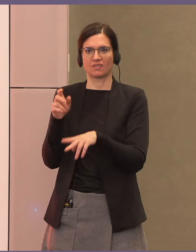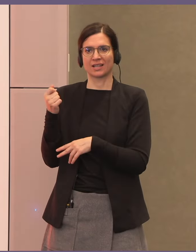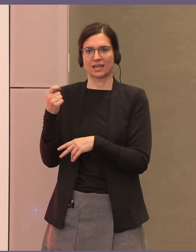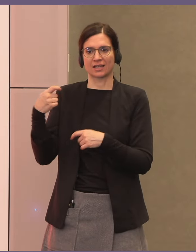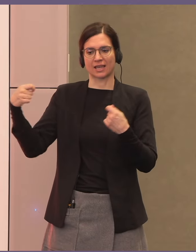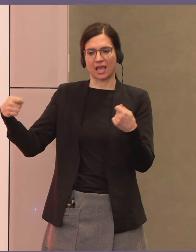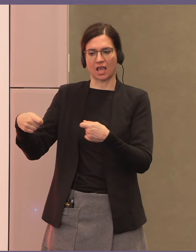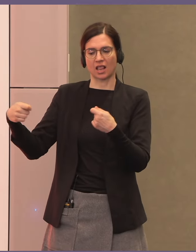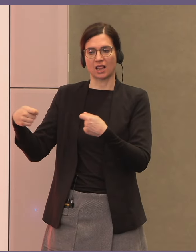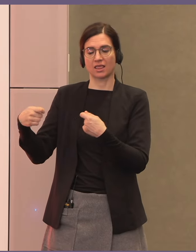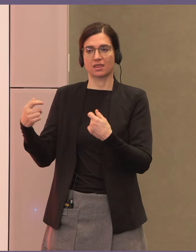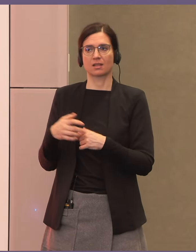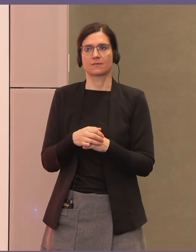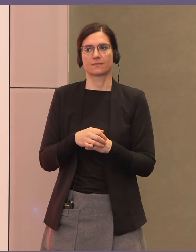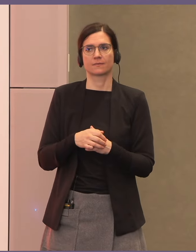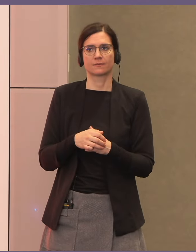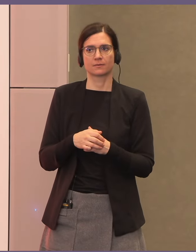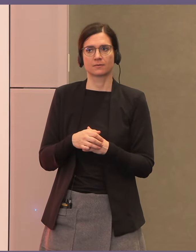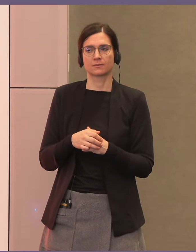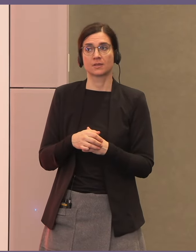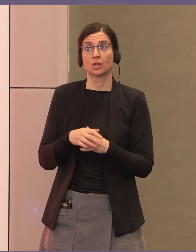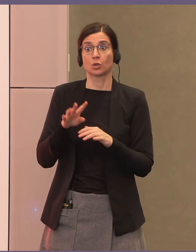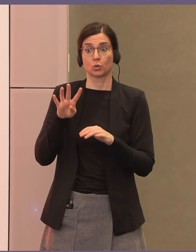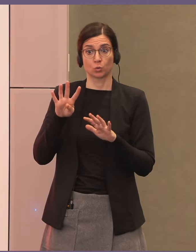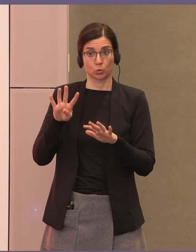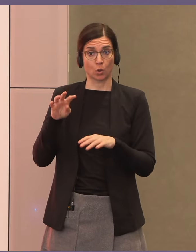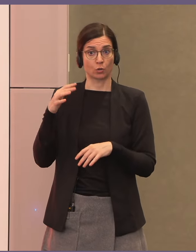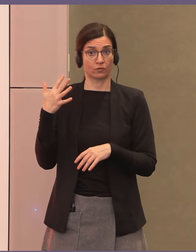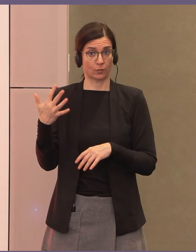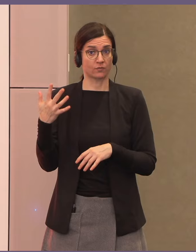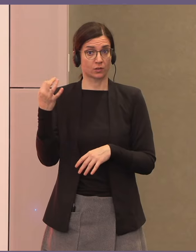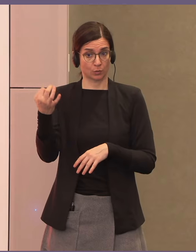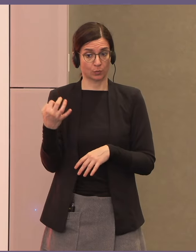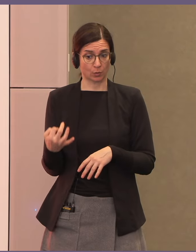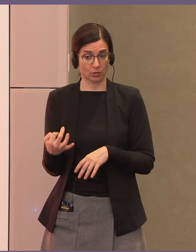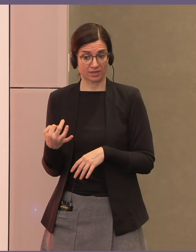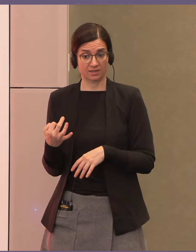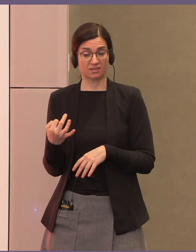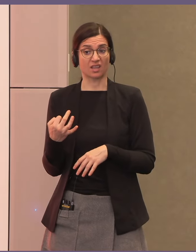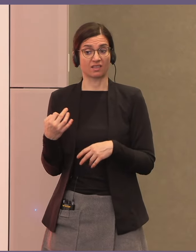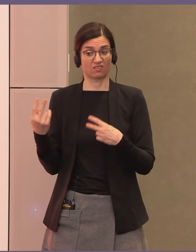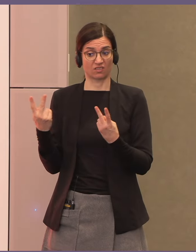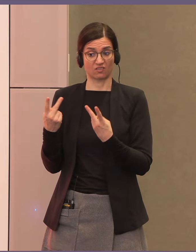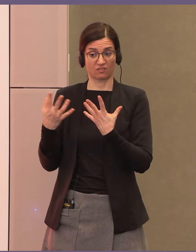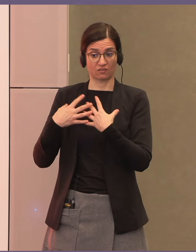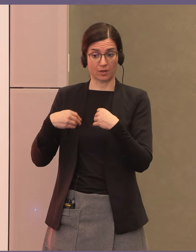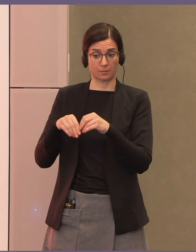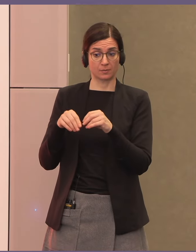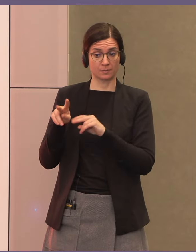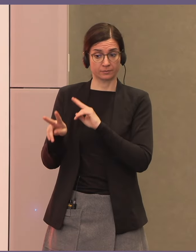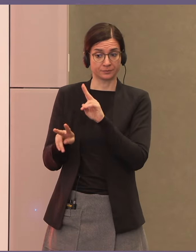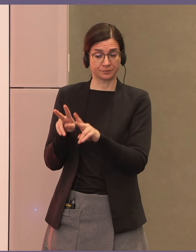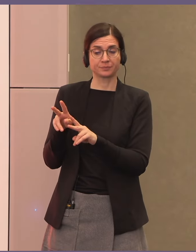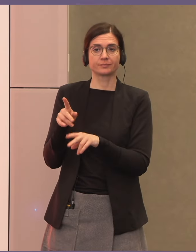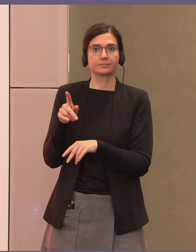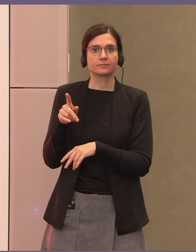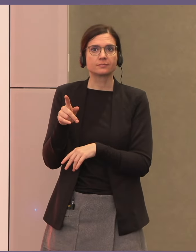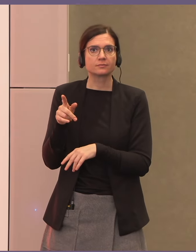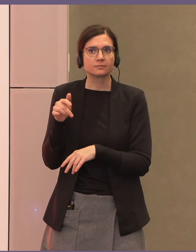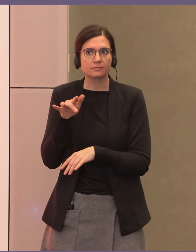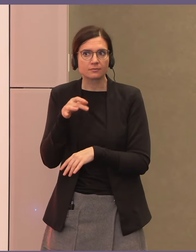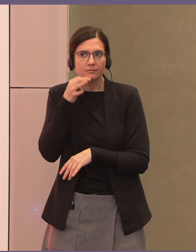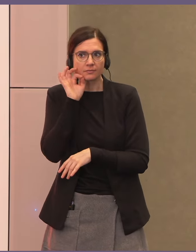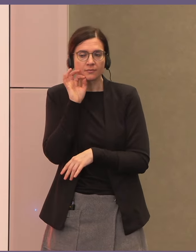PflegegeldbezieherInnen beruht, waren 59% der gepflegten Angehörige weiblich und 41